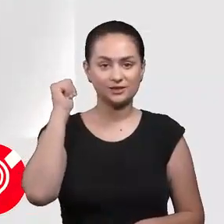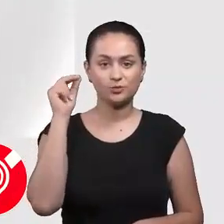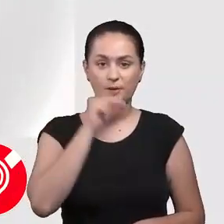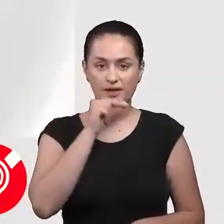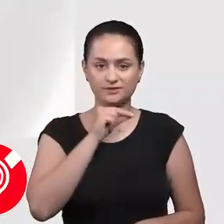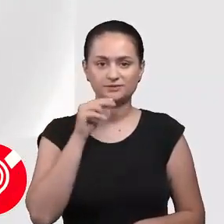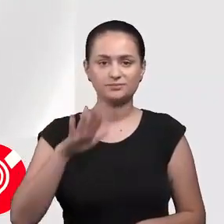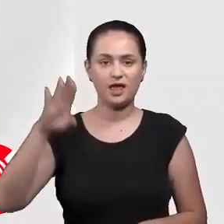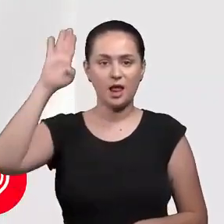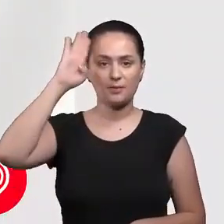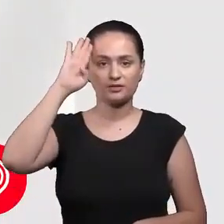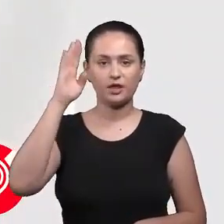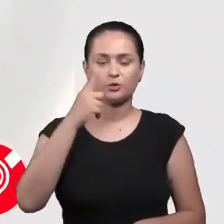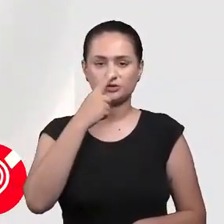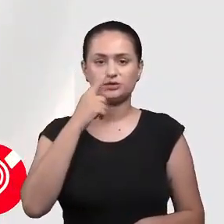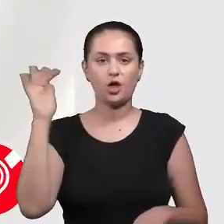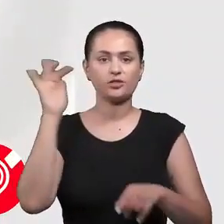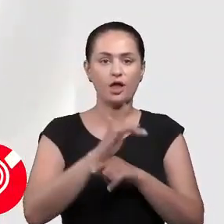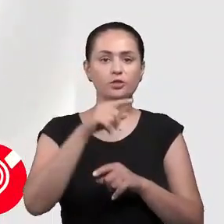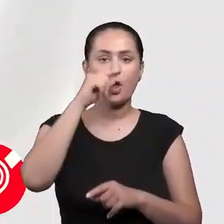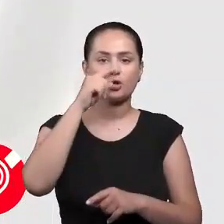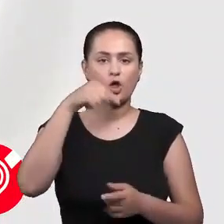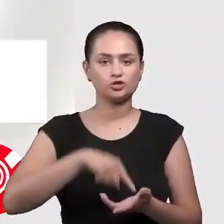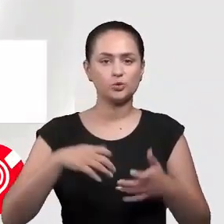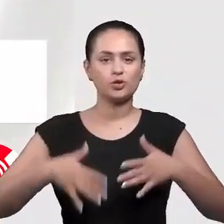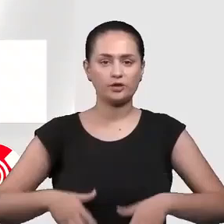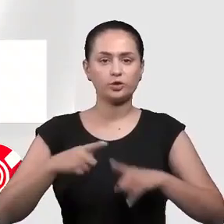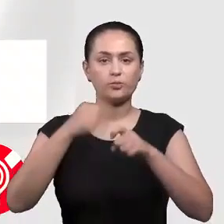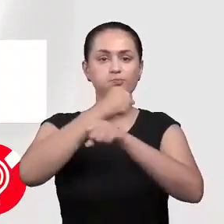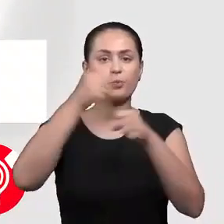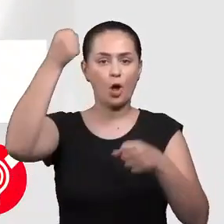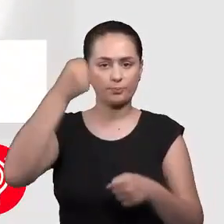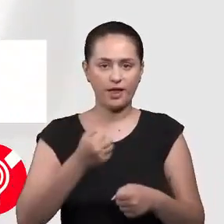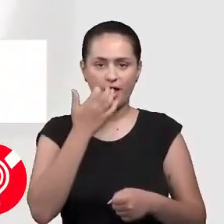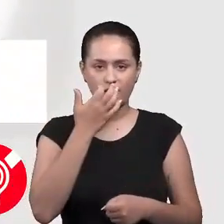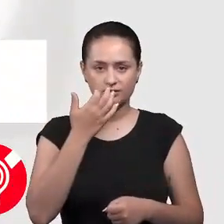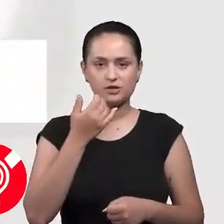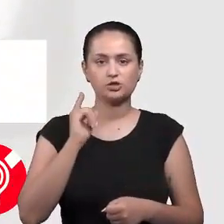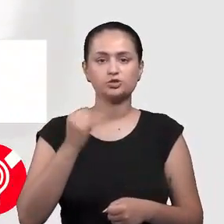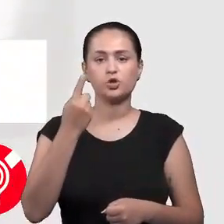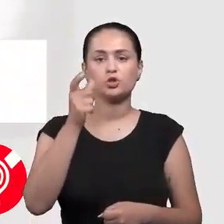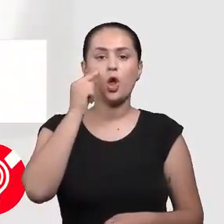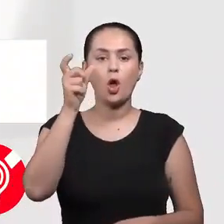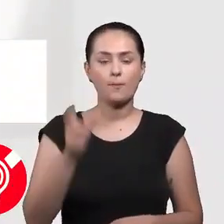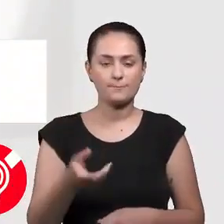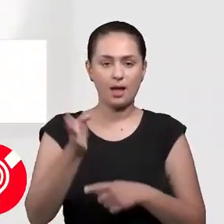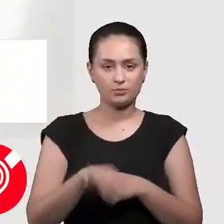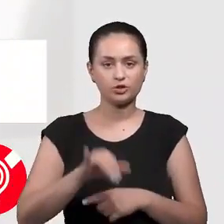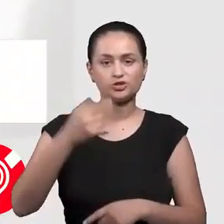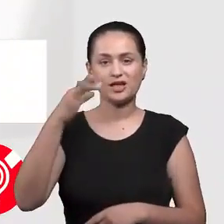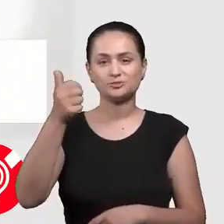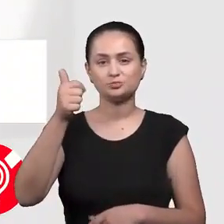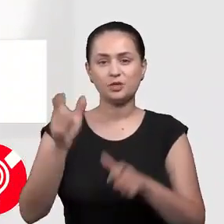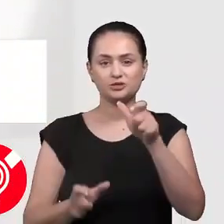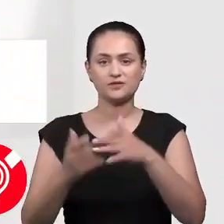Iar după amiază, forțele armate rusești au atacat Harkovul cu bombe aeriene cu precizie ghidată. Un civil a murit și alți